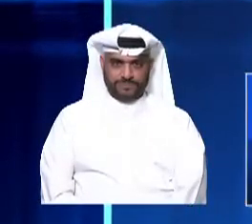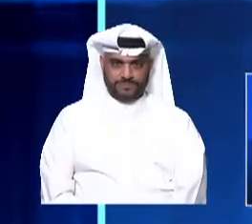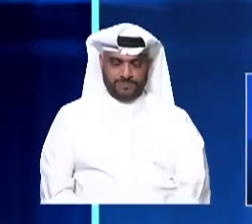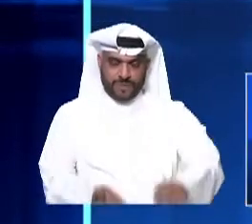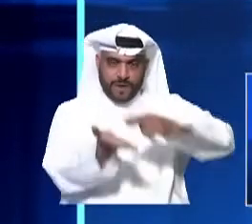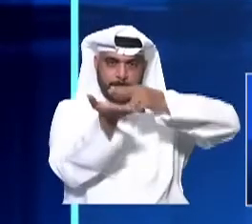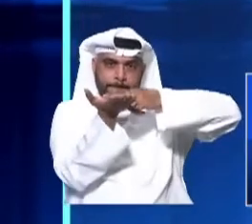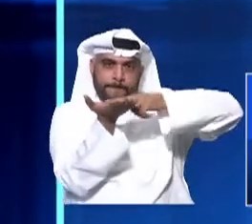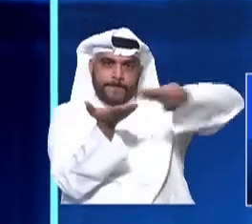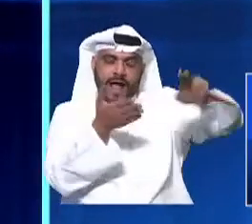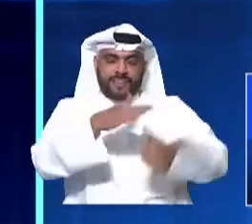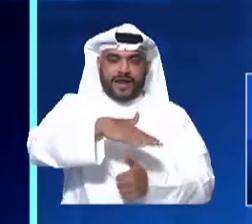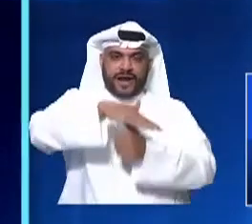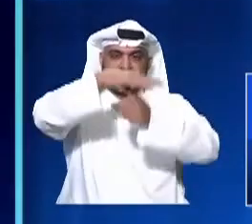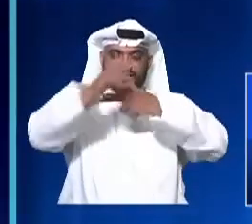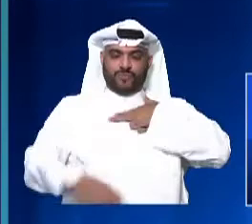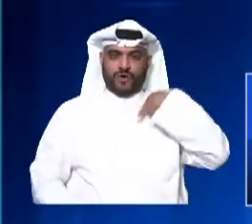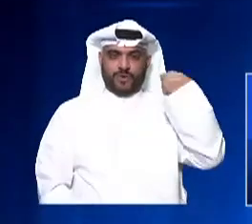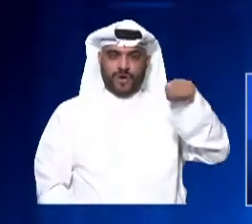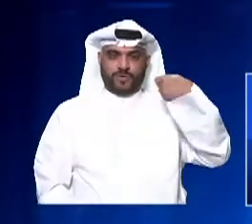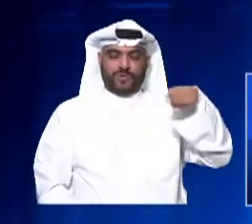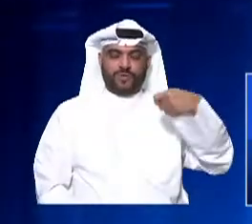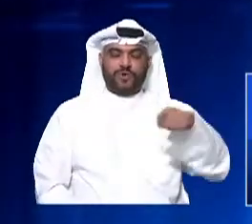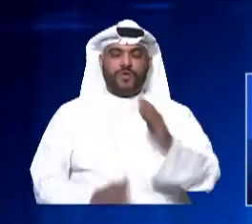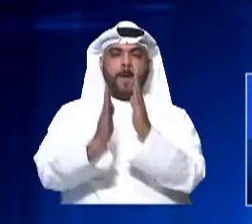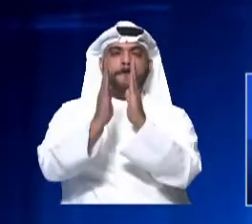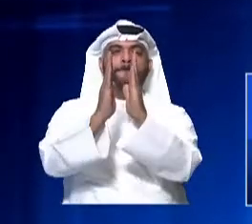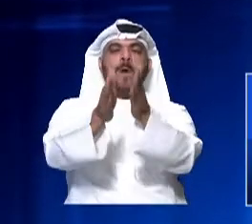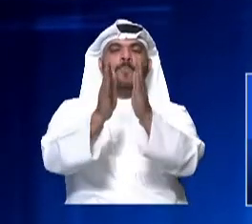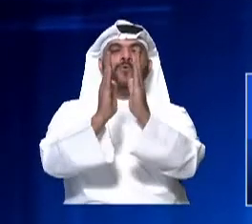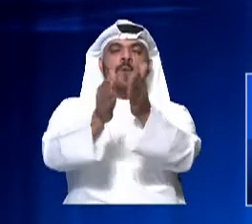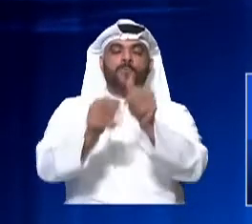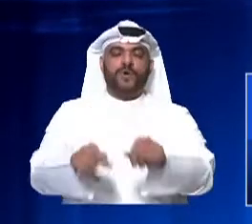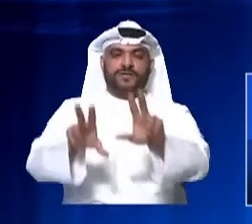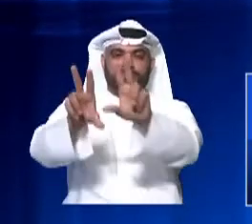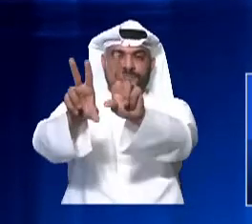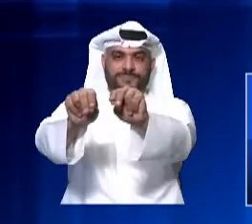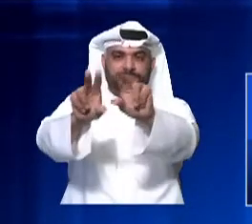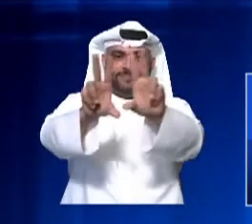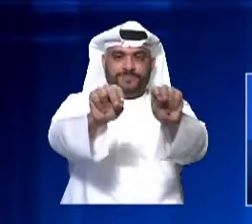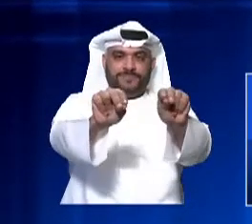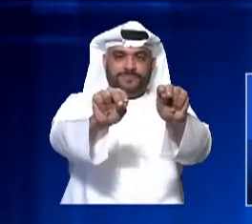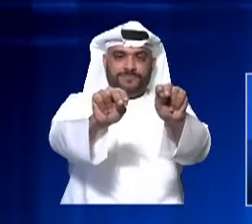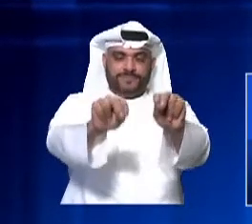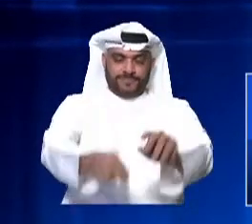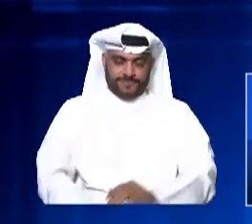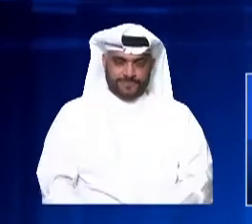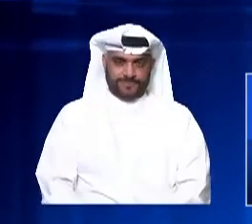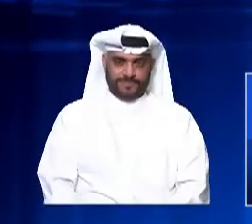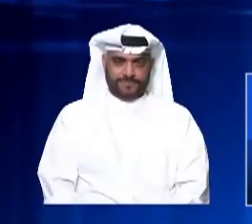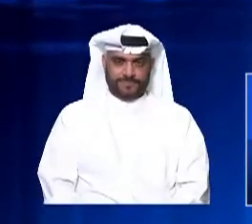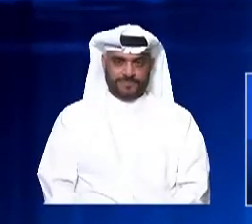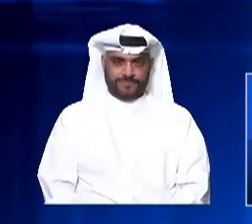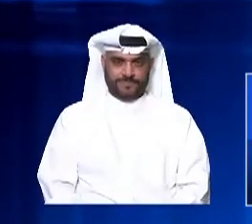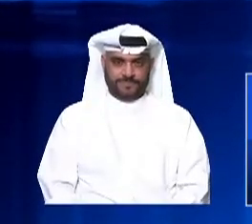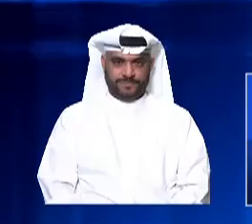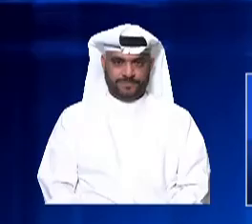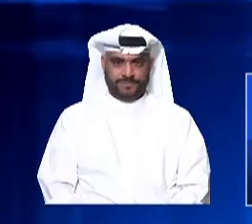كما بعث سمو الشيخ صباح خالد الحمد الصباح رئيس مجلس الوزراء حفظه الله ببرقية تهنئة مماثلة.